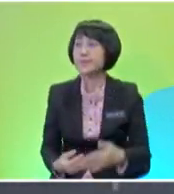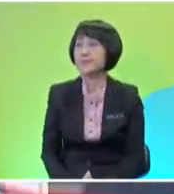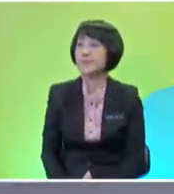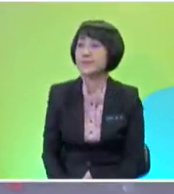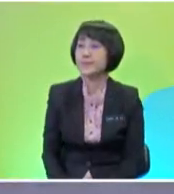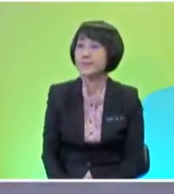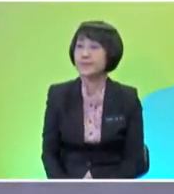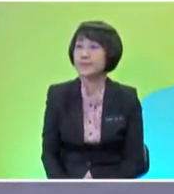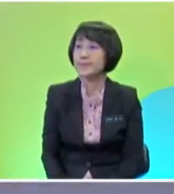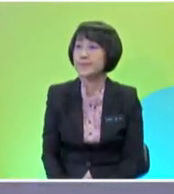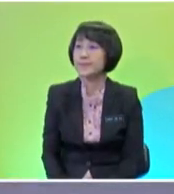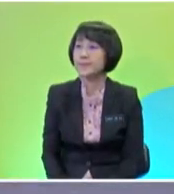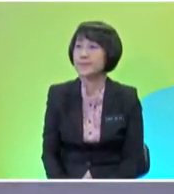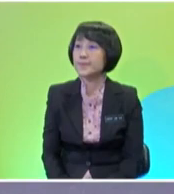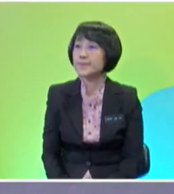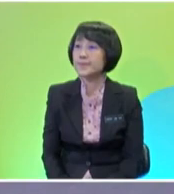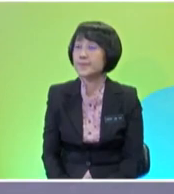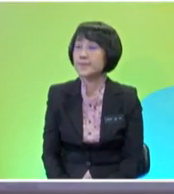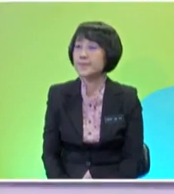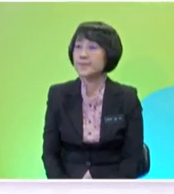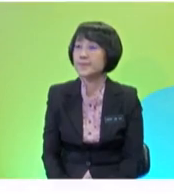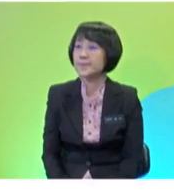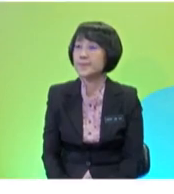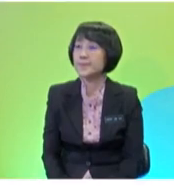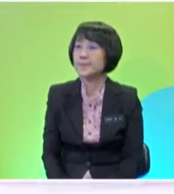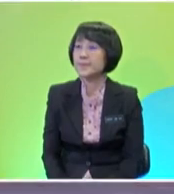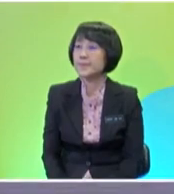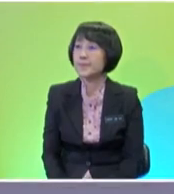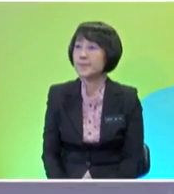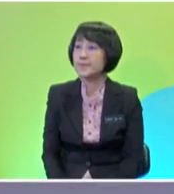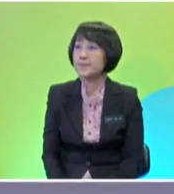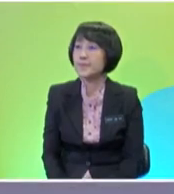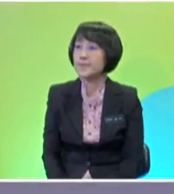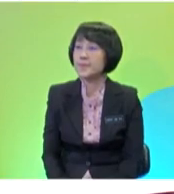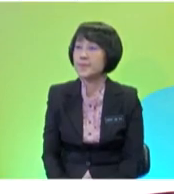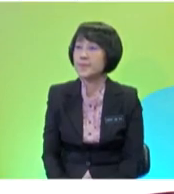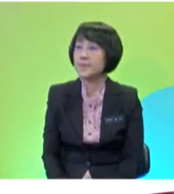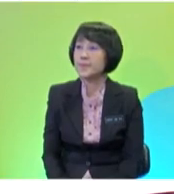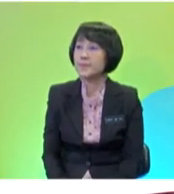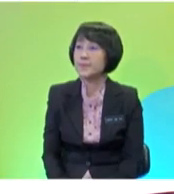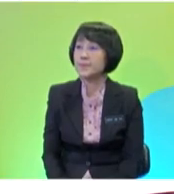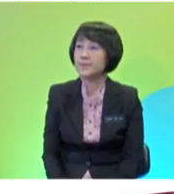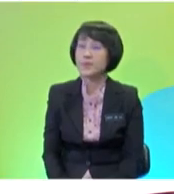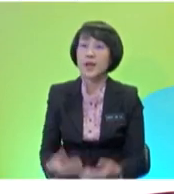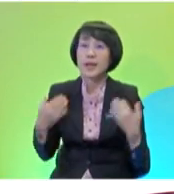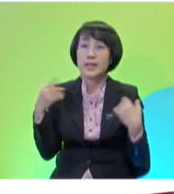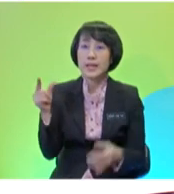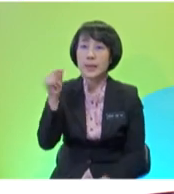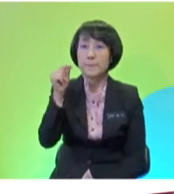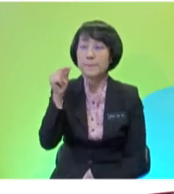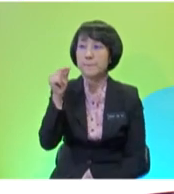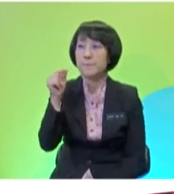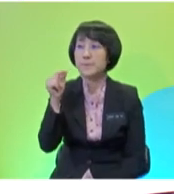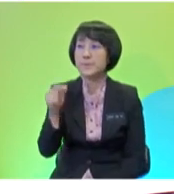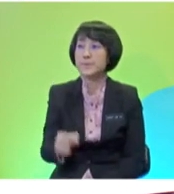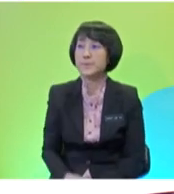Okey. Dia kena masuk perlahan supaya Ifan boleh lihat kat tepi ni ada clip. Okey. So Ifan tekan pada clip tepi